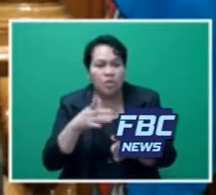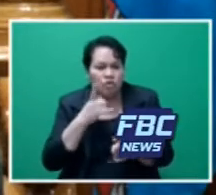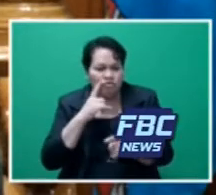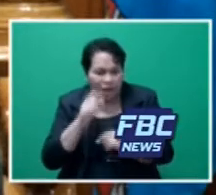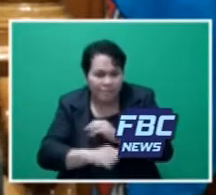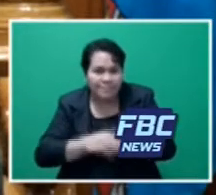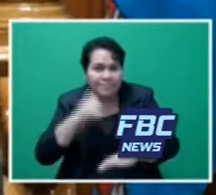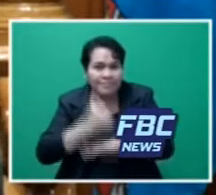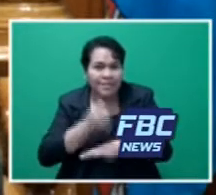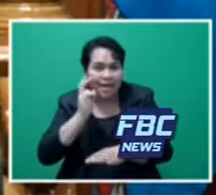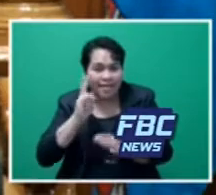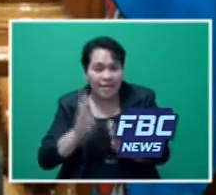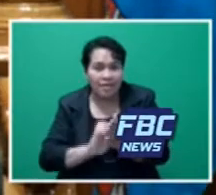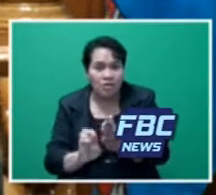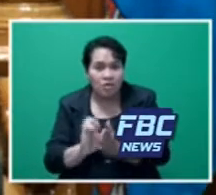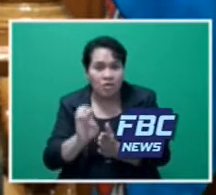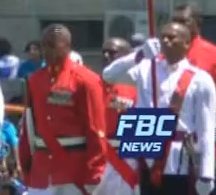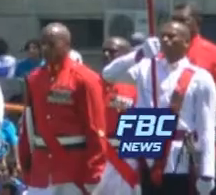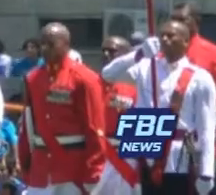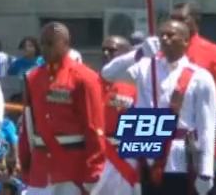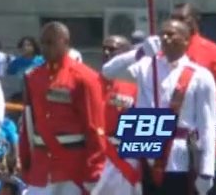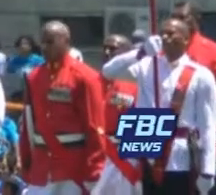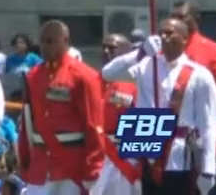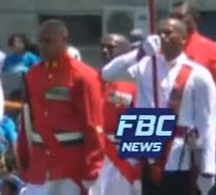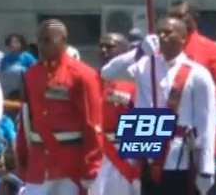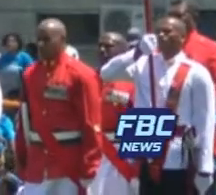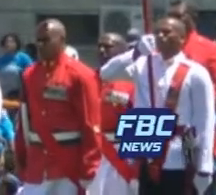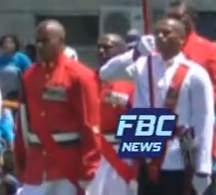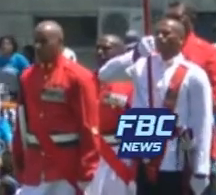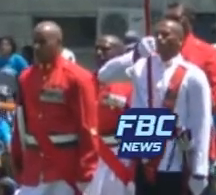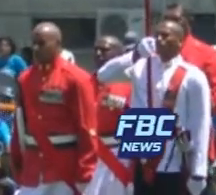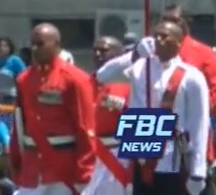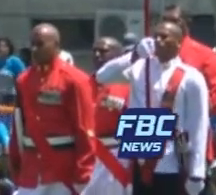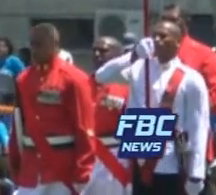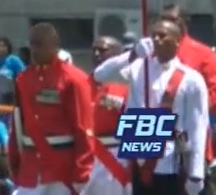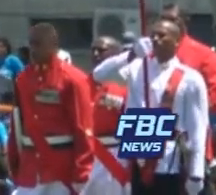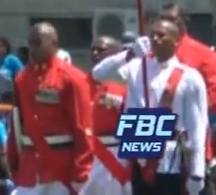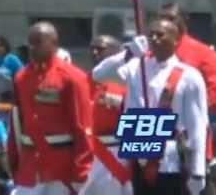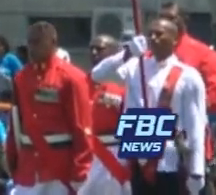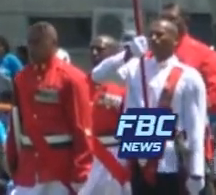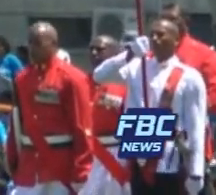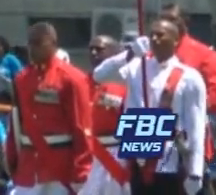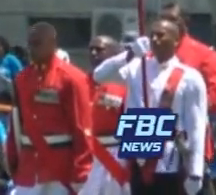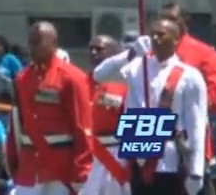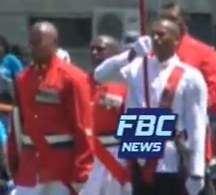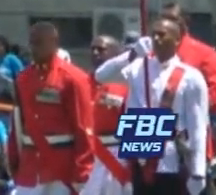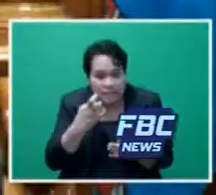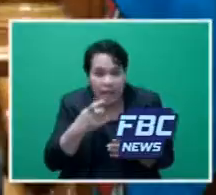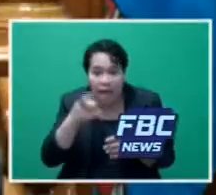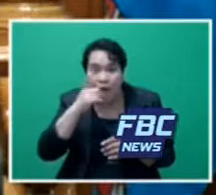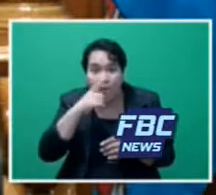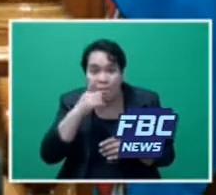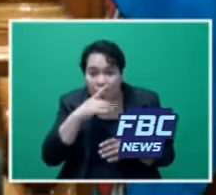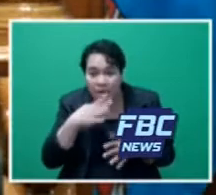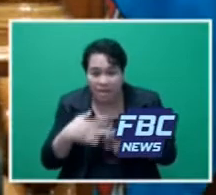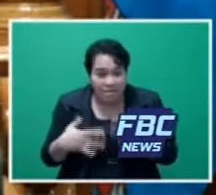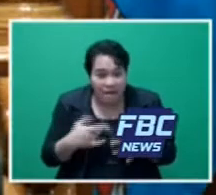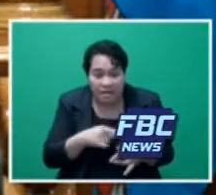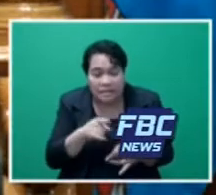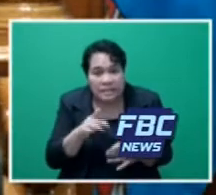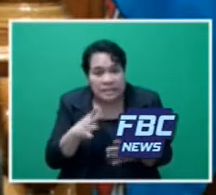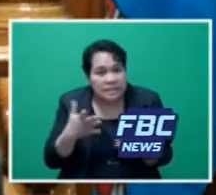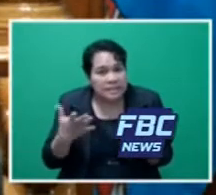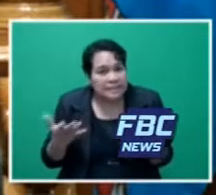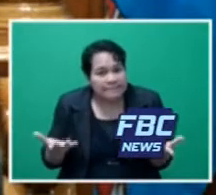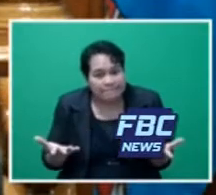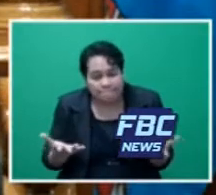nonda panua ena buabuai ni mbulo baka ilabo. Wambimbi ni oti na kia na sota bitiko na nrenre. Kai ni mara utaka na nonda